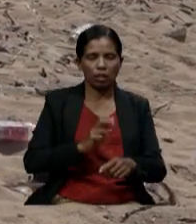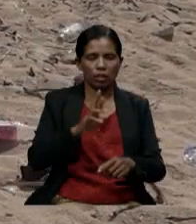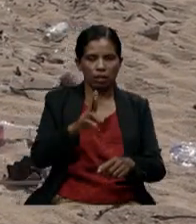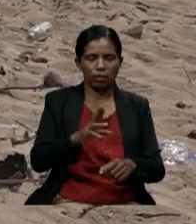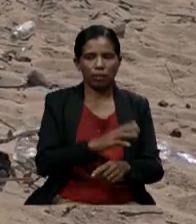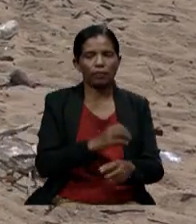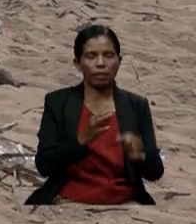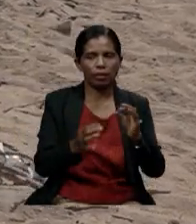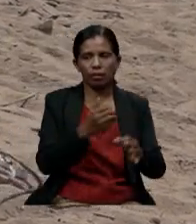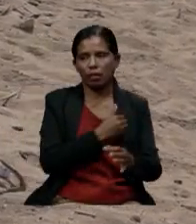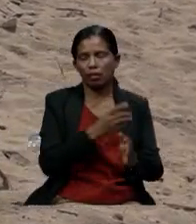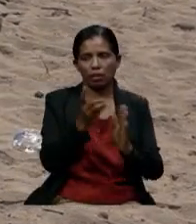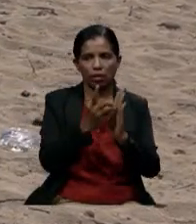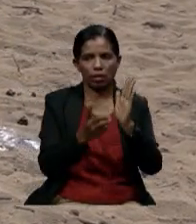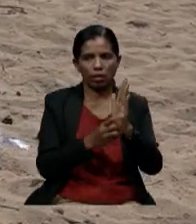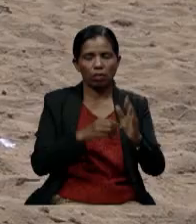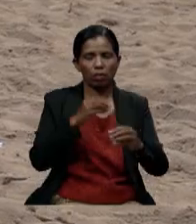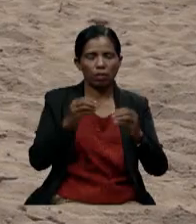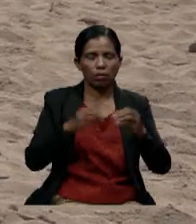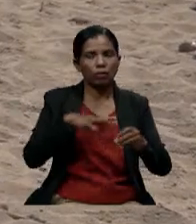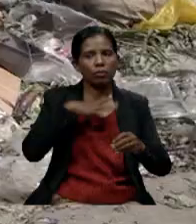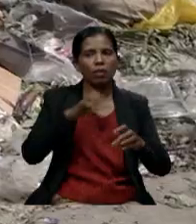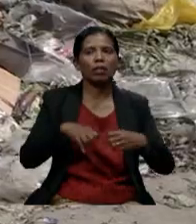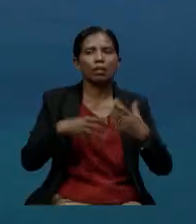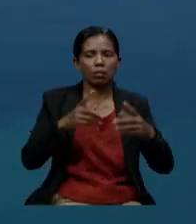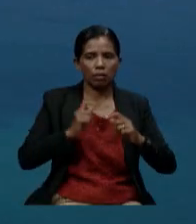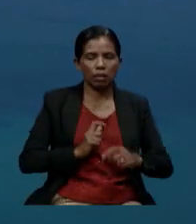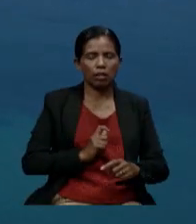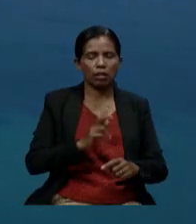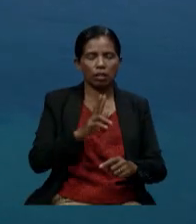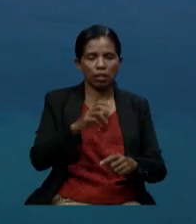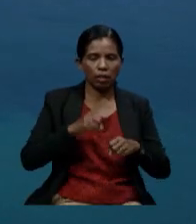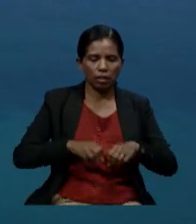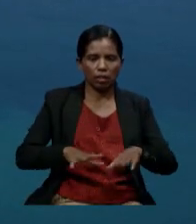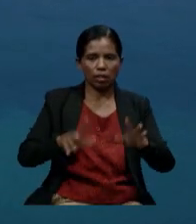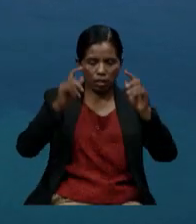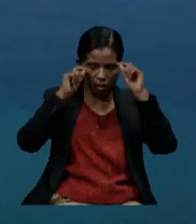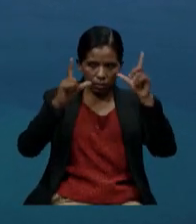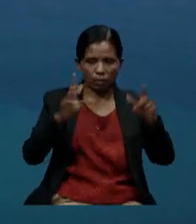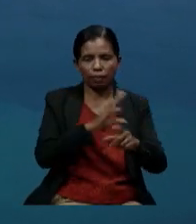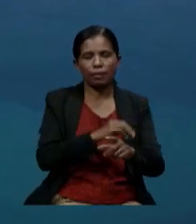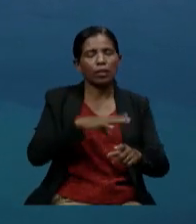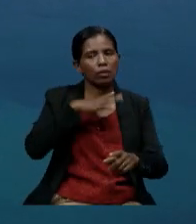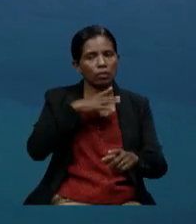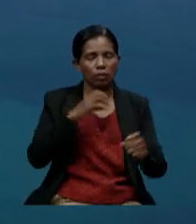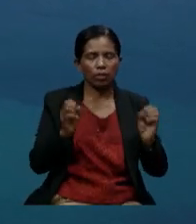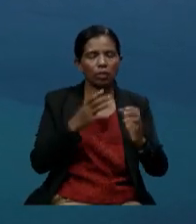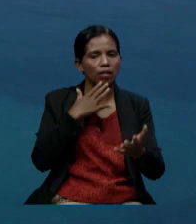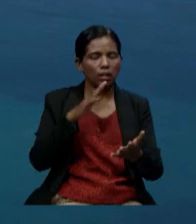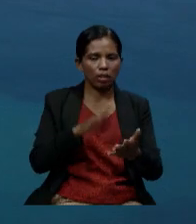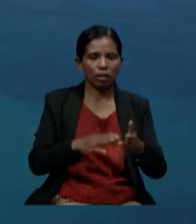Maski sedau iha dadus kono balisu hira mak iha tasi timor, buat ida, ne sertu mak lisu ladiak